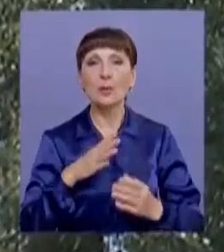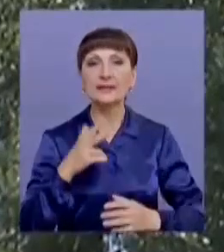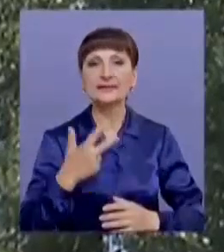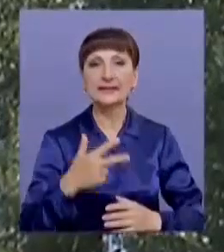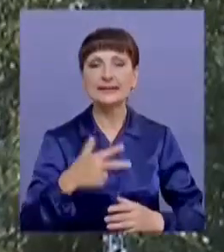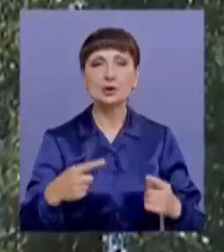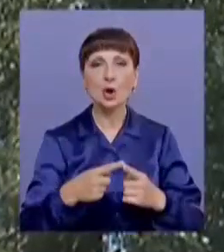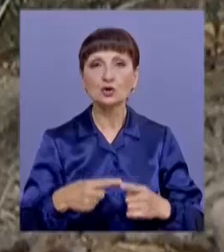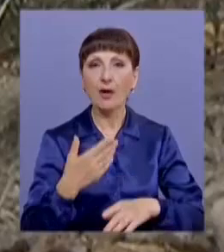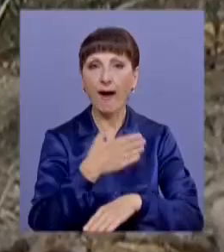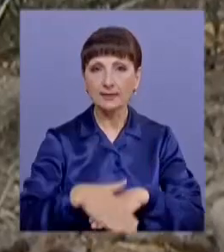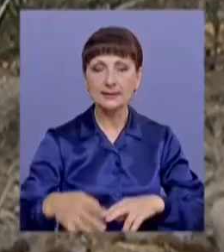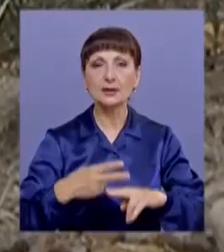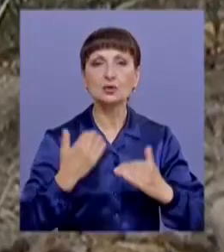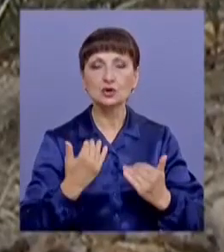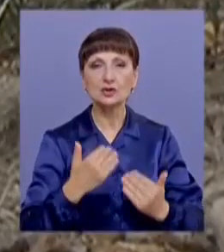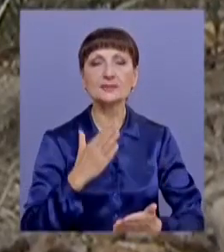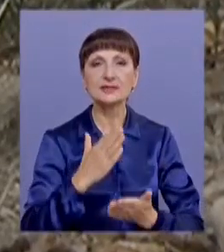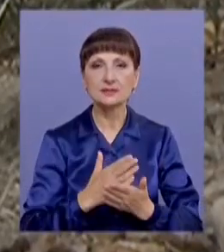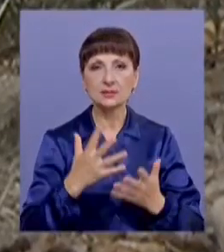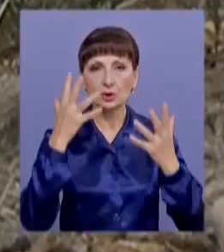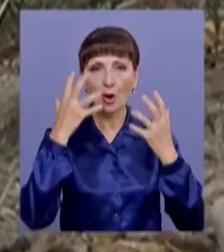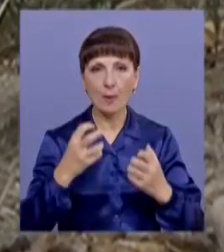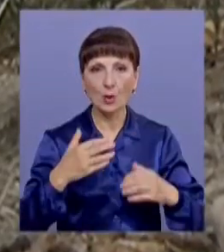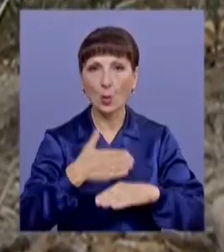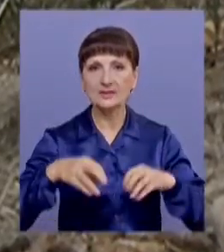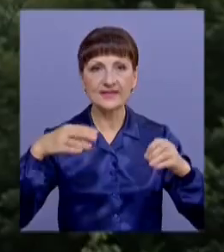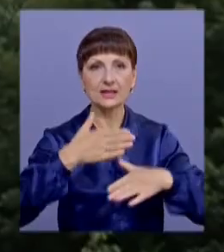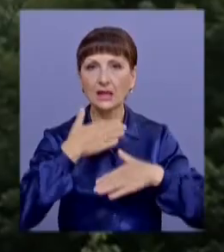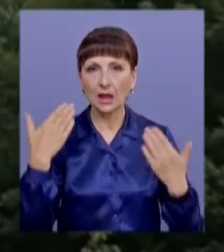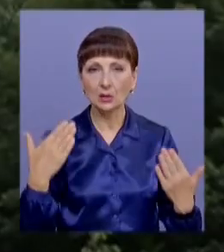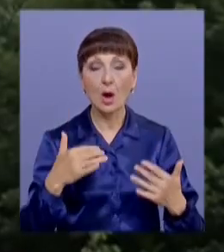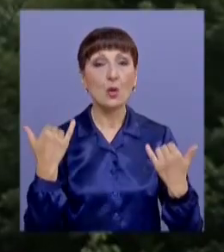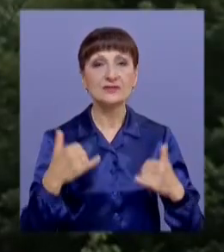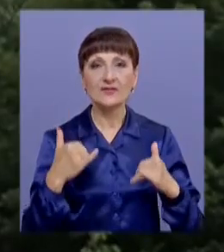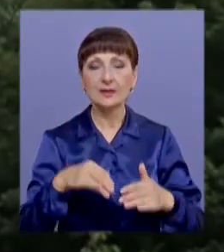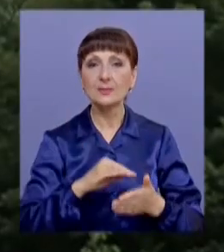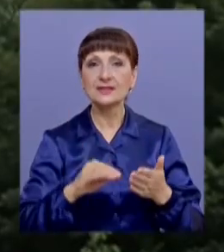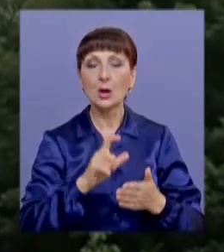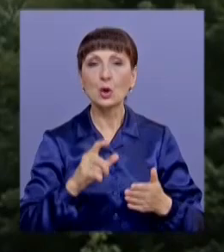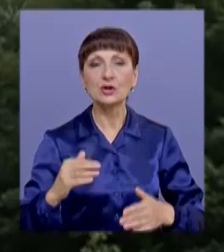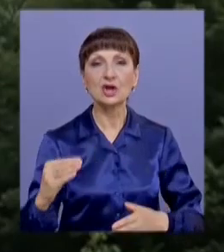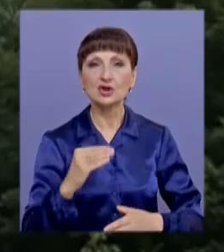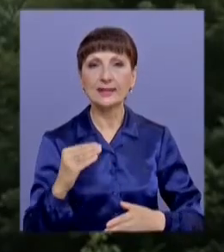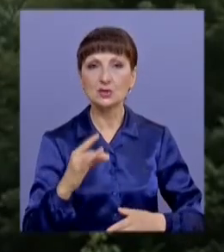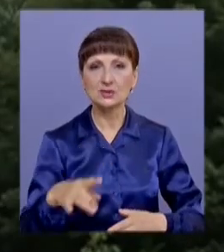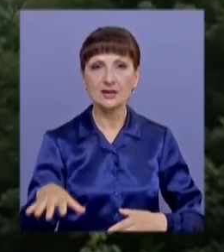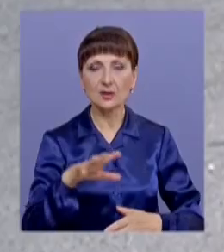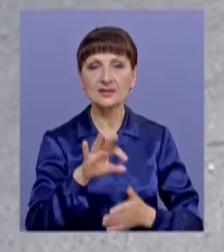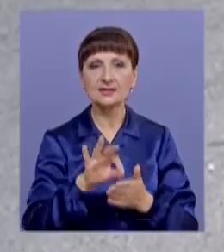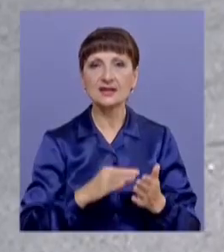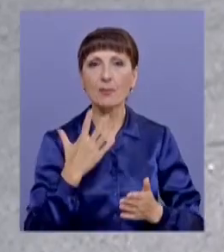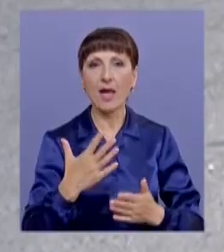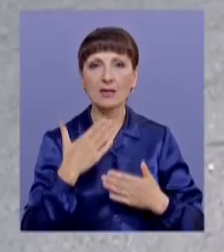30 конкретных адресов, которые сейчас пребывают в кромешной тьме. В основном, на удивление, писали жители Житысусского района. Сразу